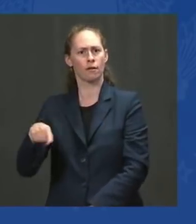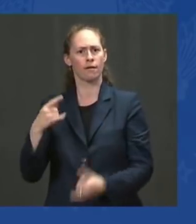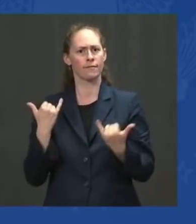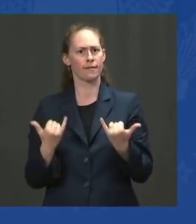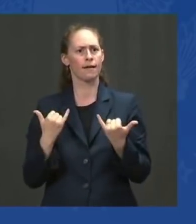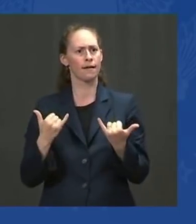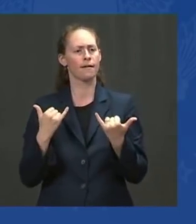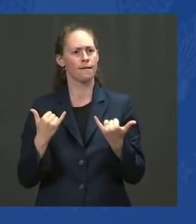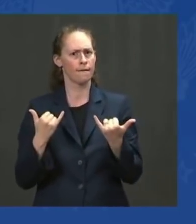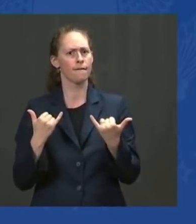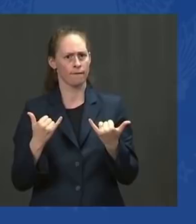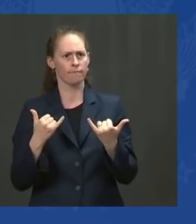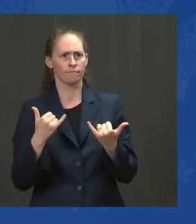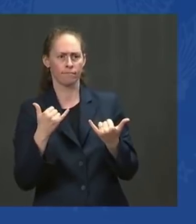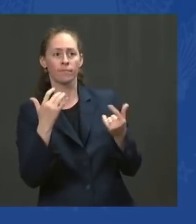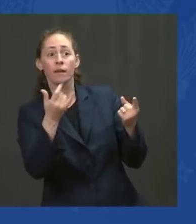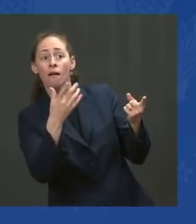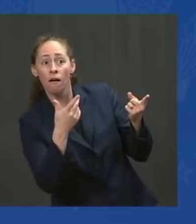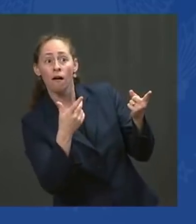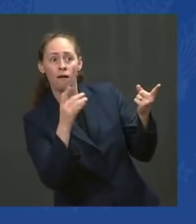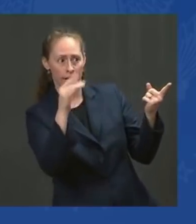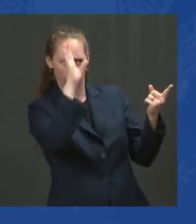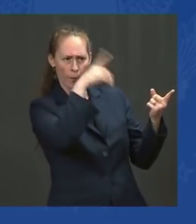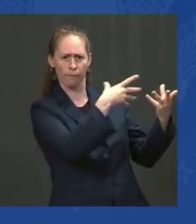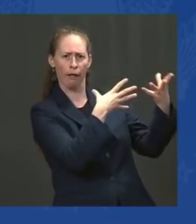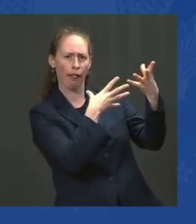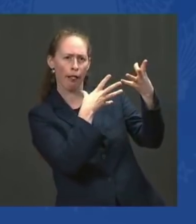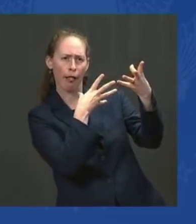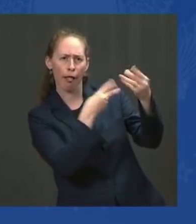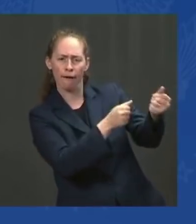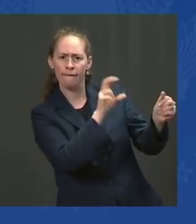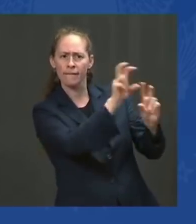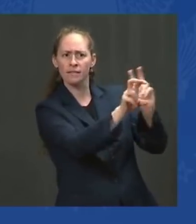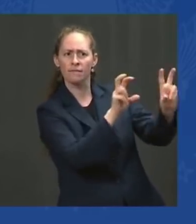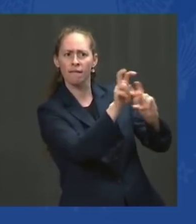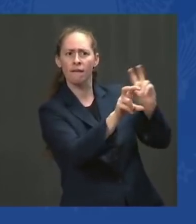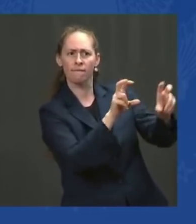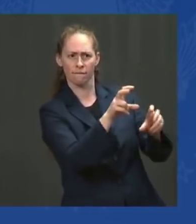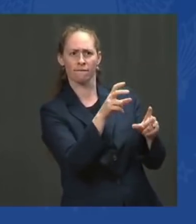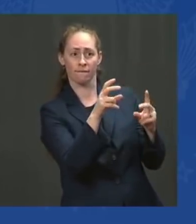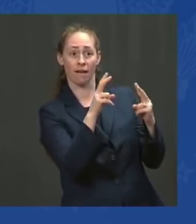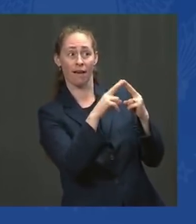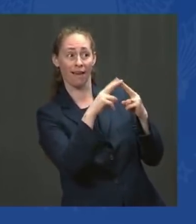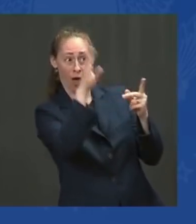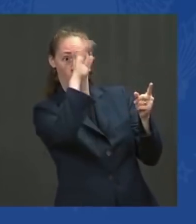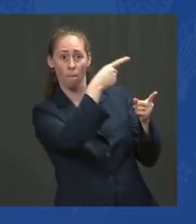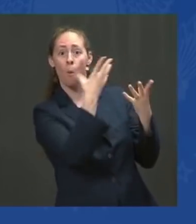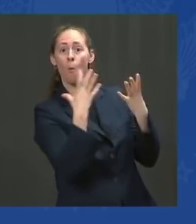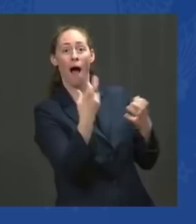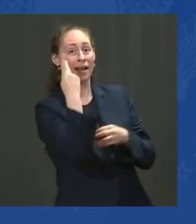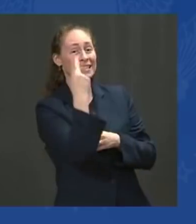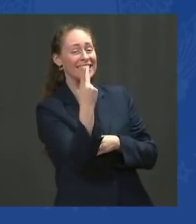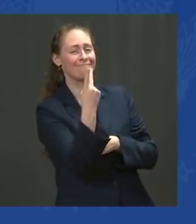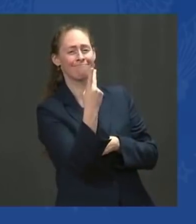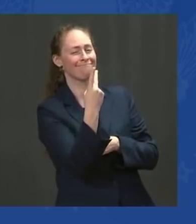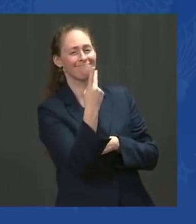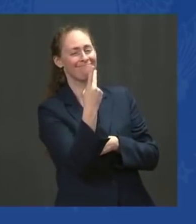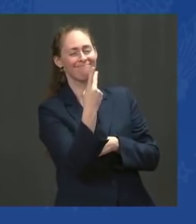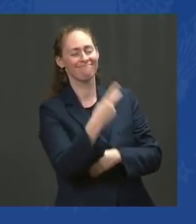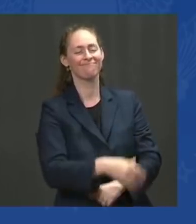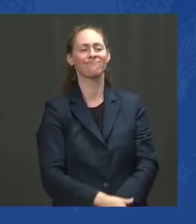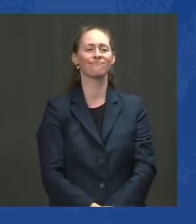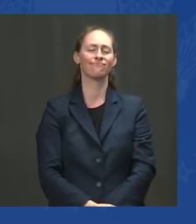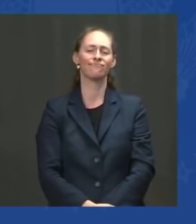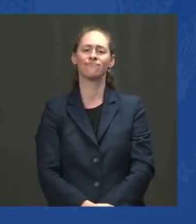从合同的角度讲他只是在履行当年美国总统川普